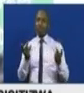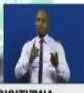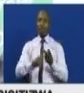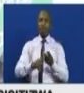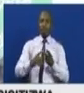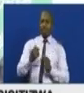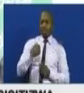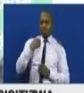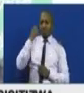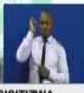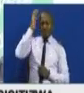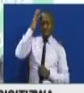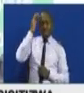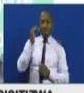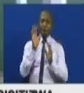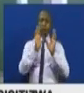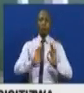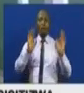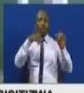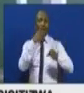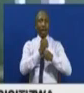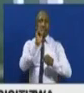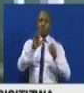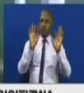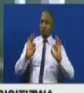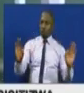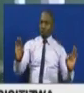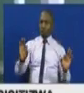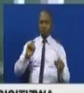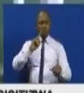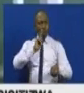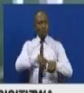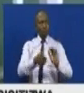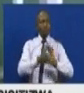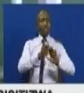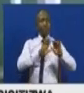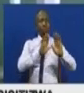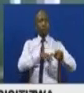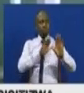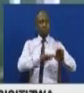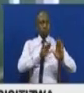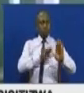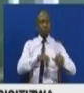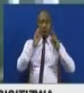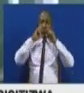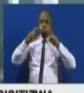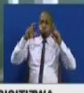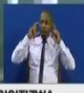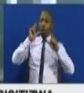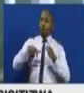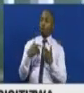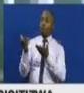je nifanyeje niboreshe kwamba kazi iwe nzuri. Tulipoanza kushona hizi barakoa watu walitikia